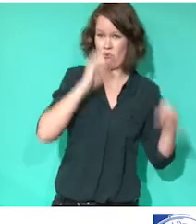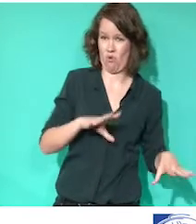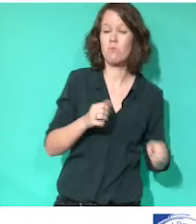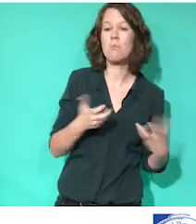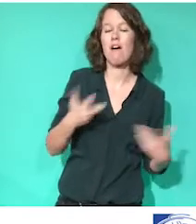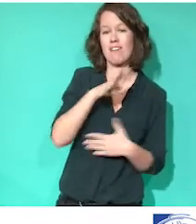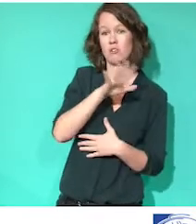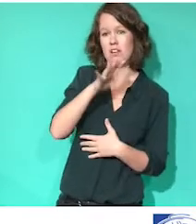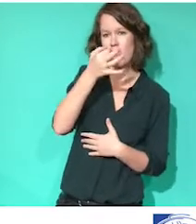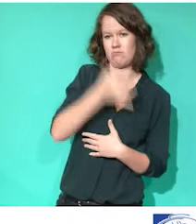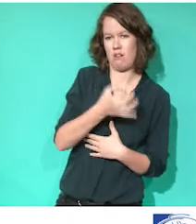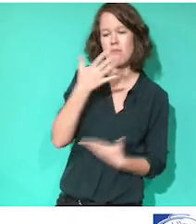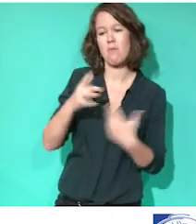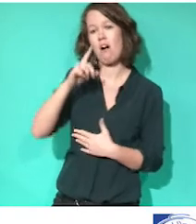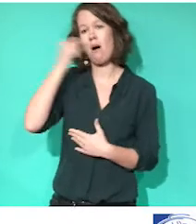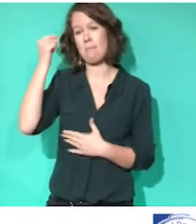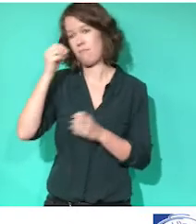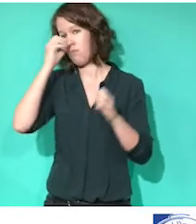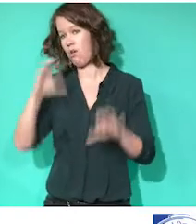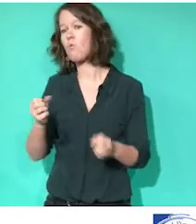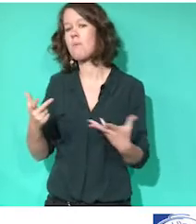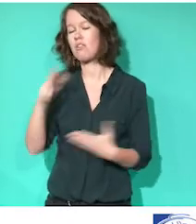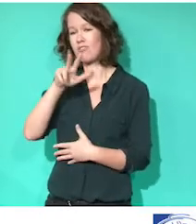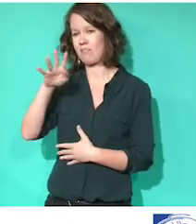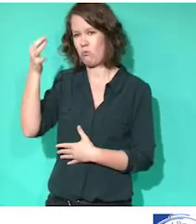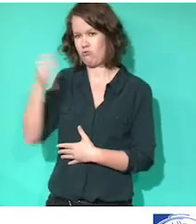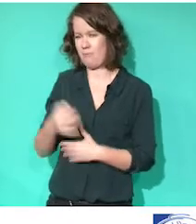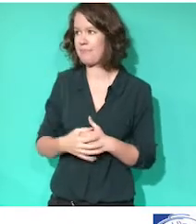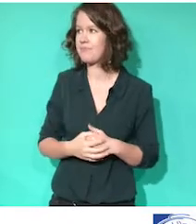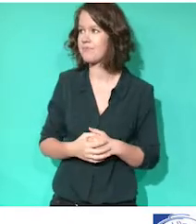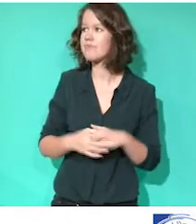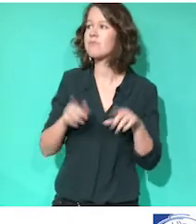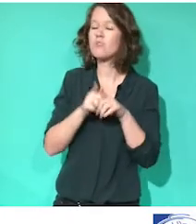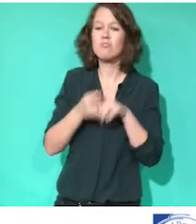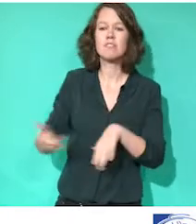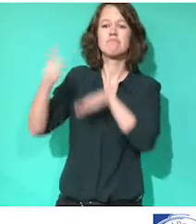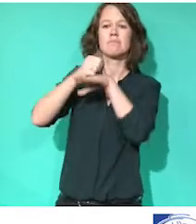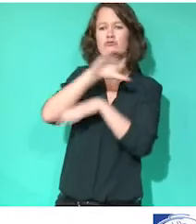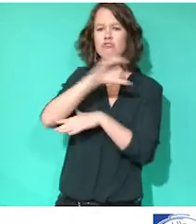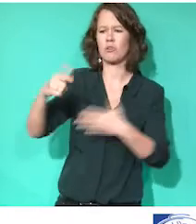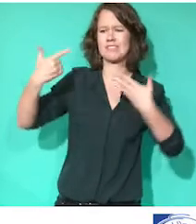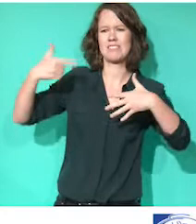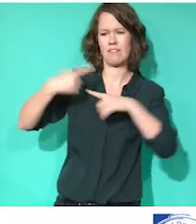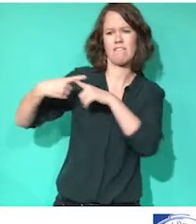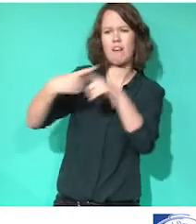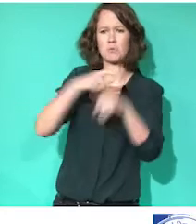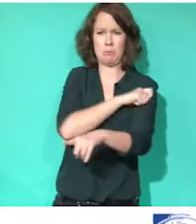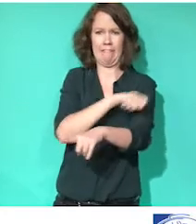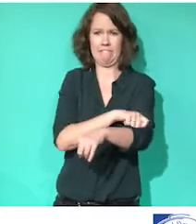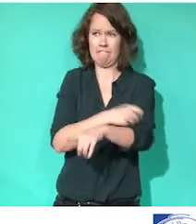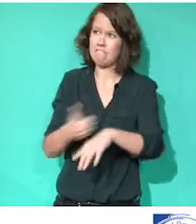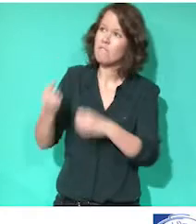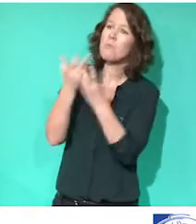34% chez les garçons. 16 présidentes et 9 directrices techniques nationales seulement parmi les 117 fédérations